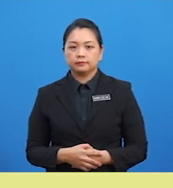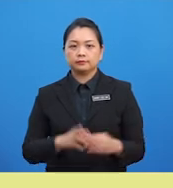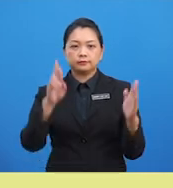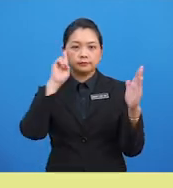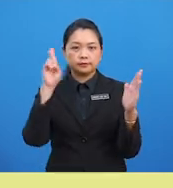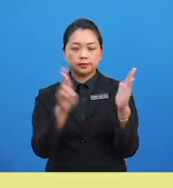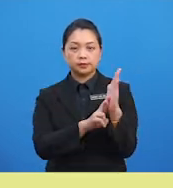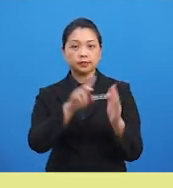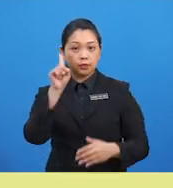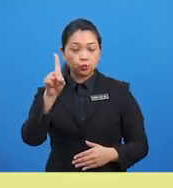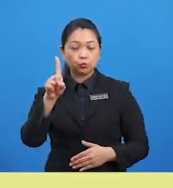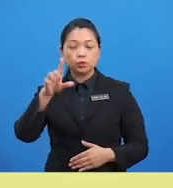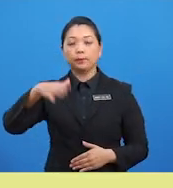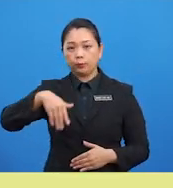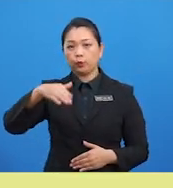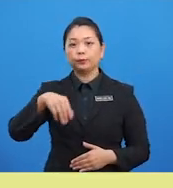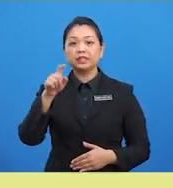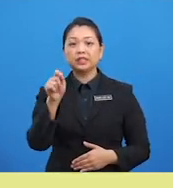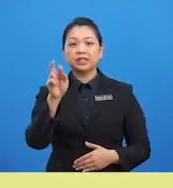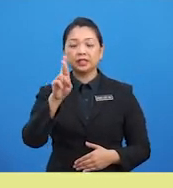Rajah 1 sebelum trim.